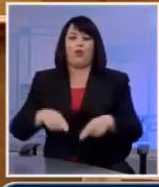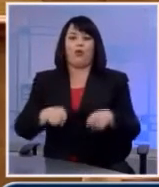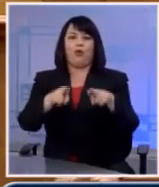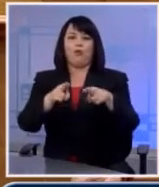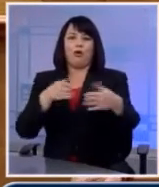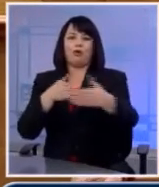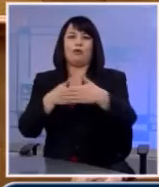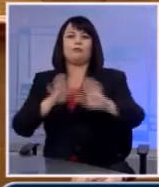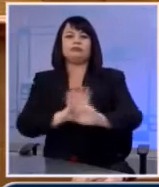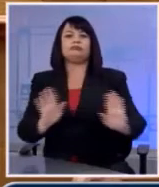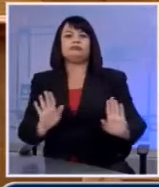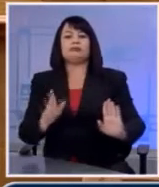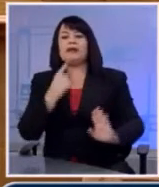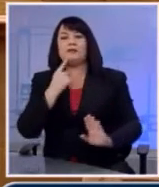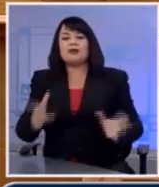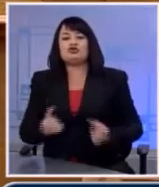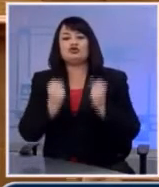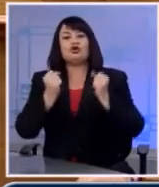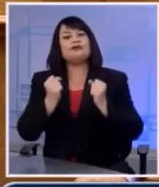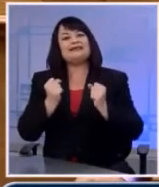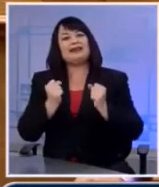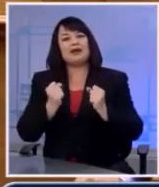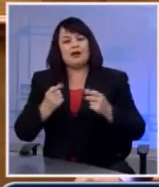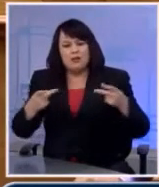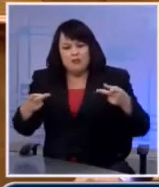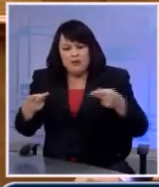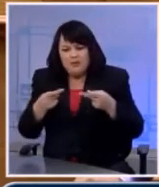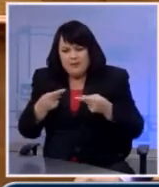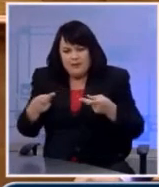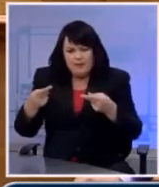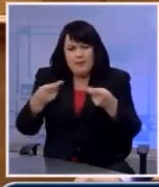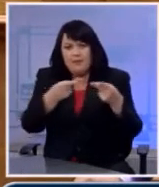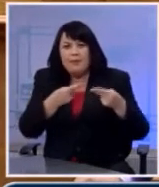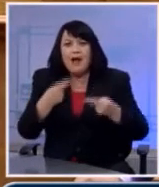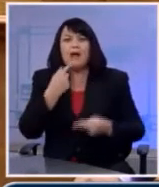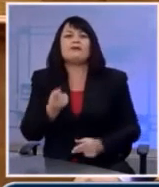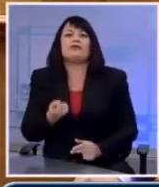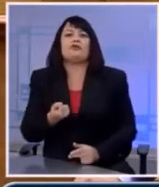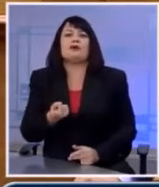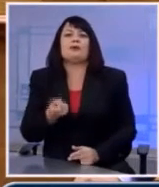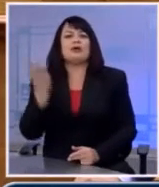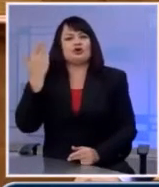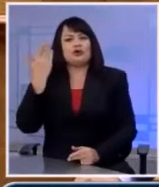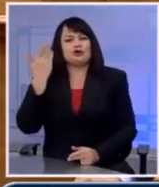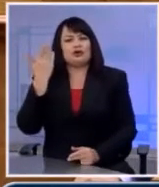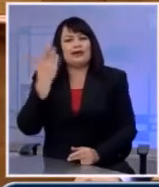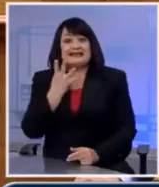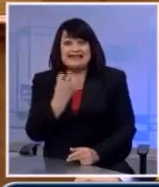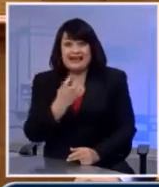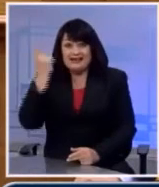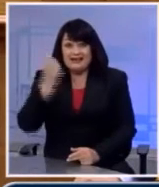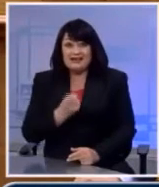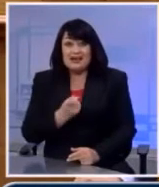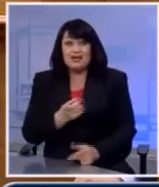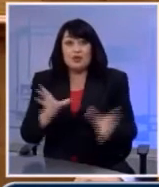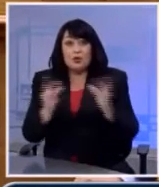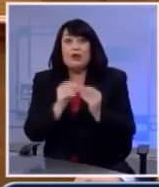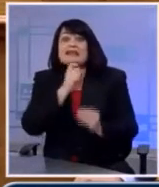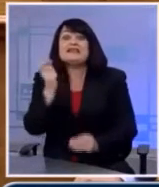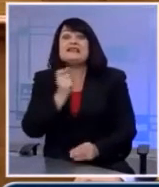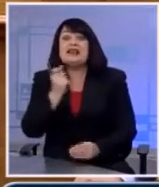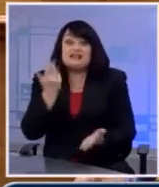και σωτηρία τα οριζόντια κοψίματα την πενταετία της καταστροφής κατά 40% συνολικά